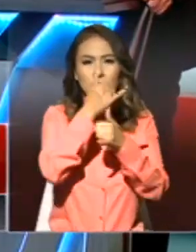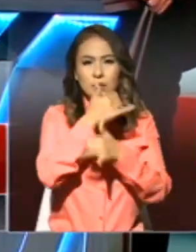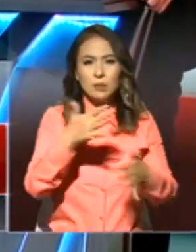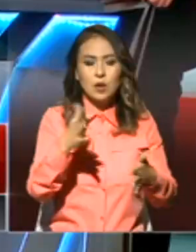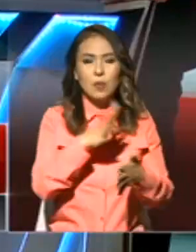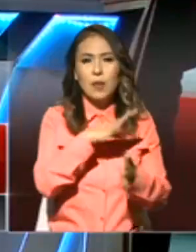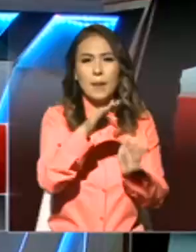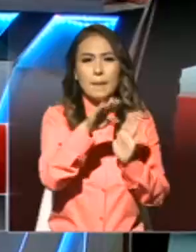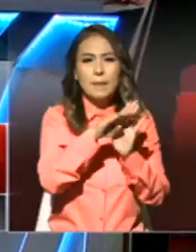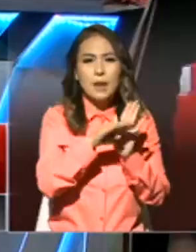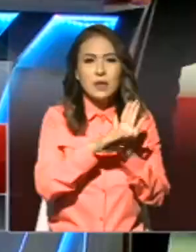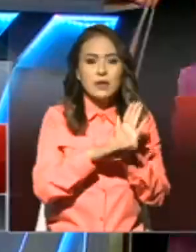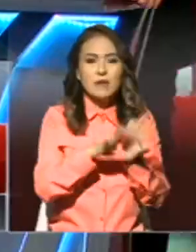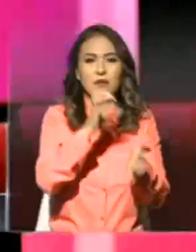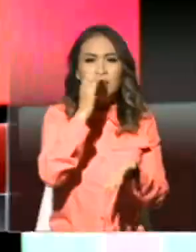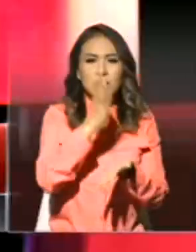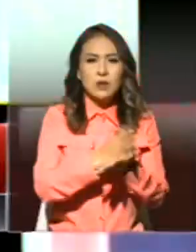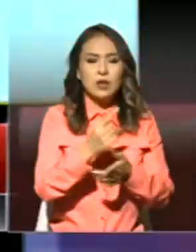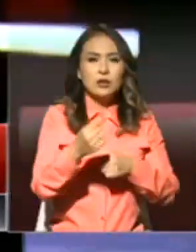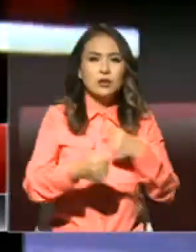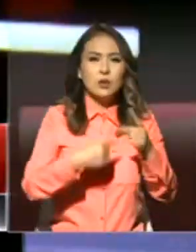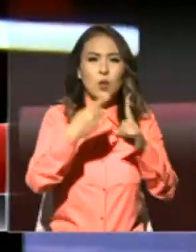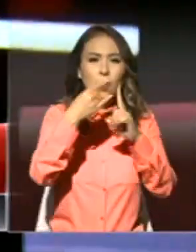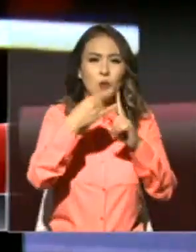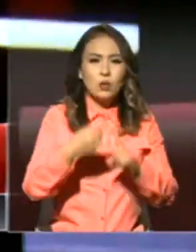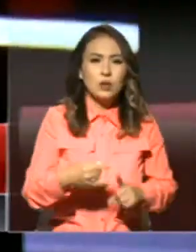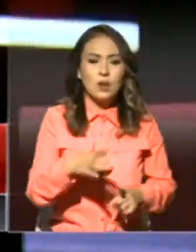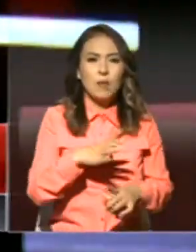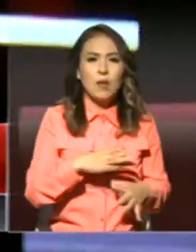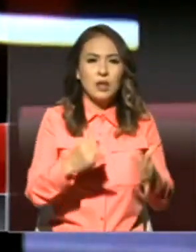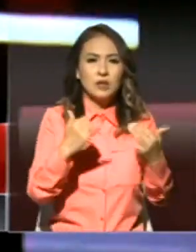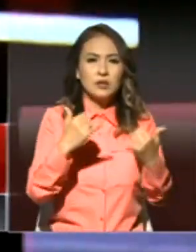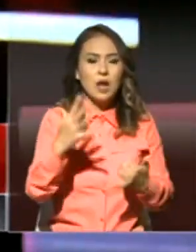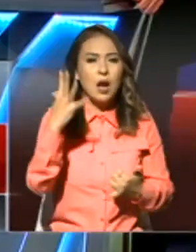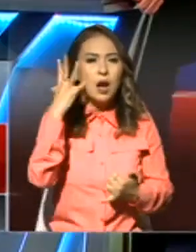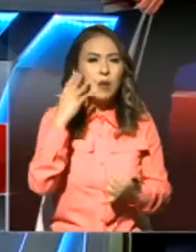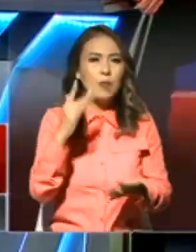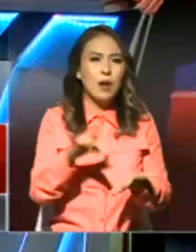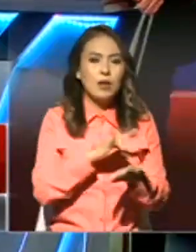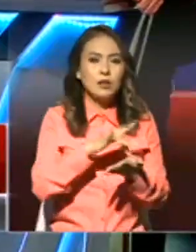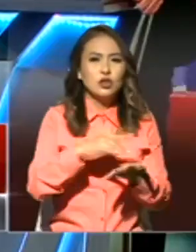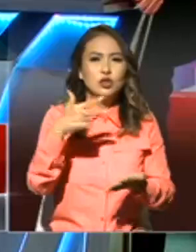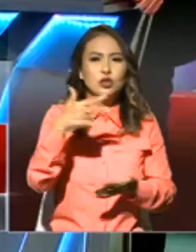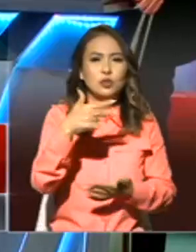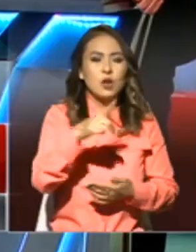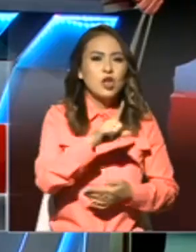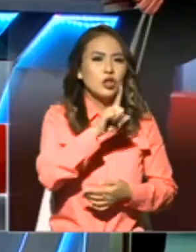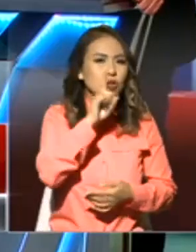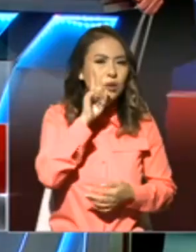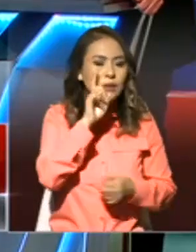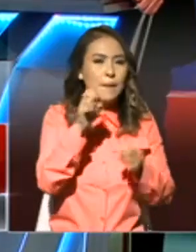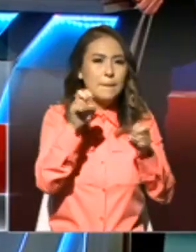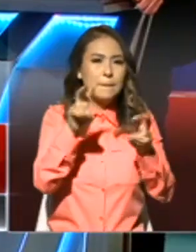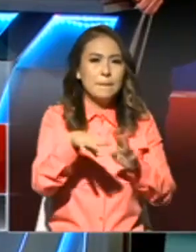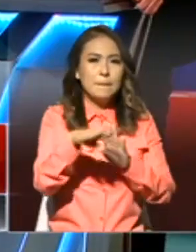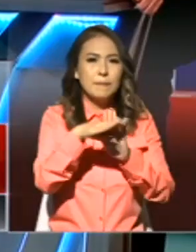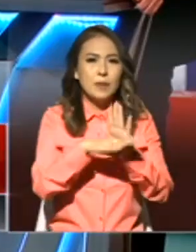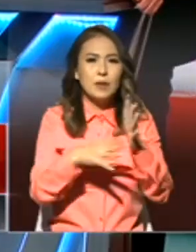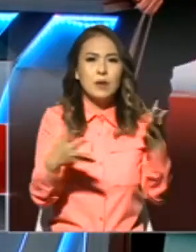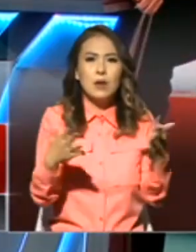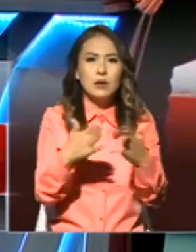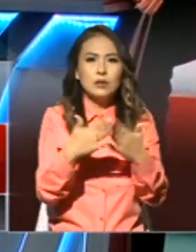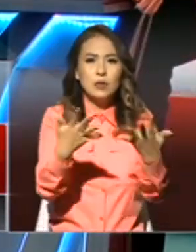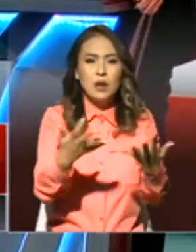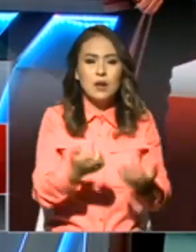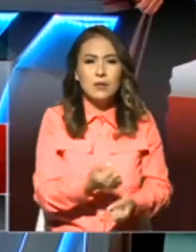ол бағдарламаның барлығы онлайн жүзеге асады. Сонда өзіңіз айтып тұрған, бүгінгі таңдағы Алматы қаласынан алған 3000 жас маман ол бағдарлама болмаса үйді қалай алар еді?